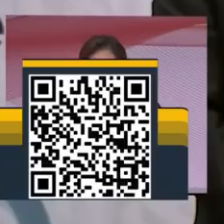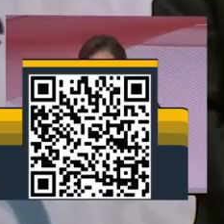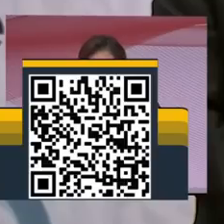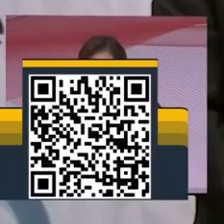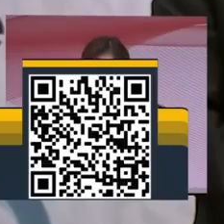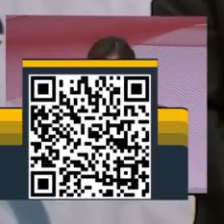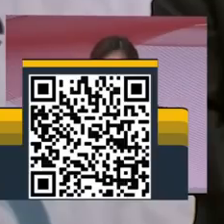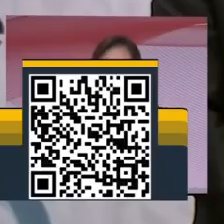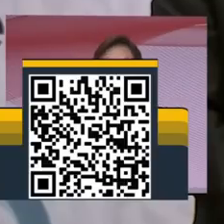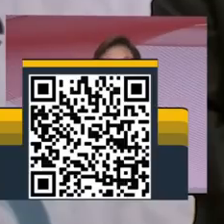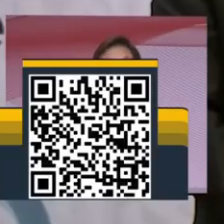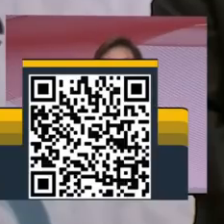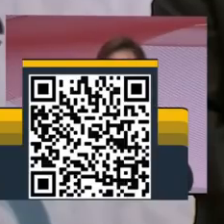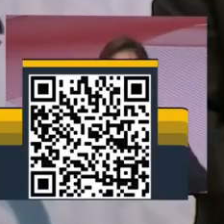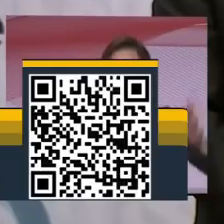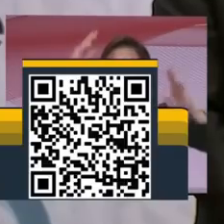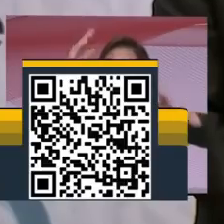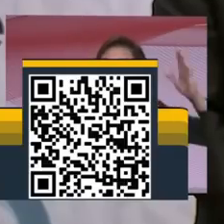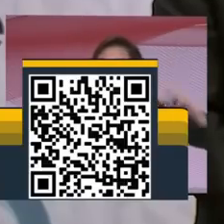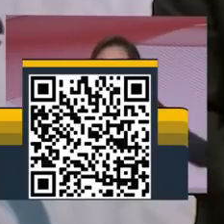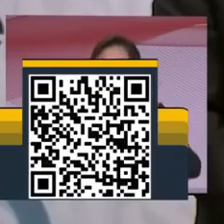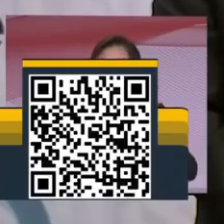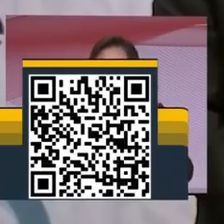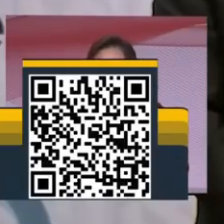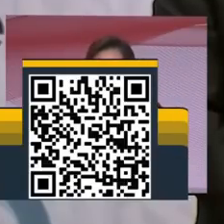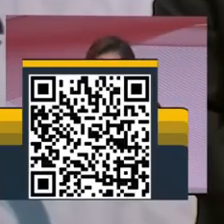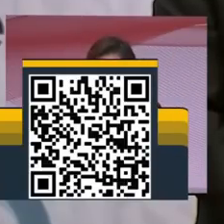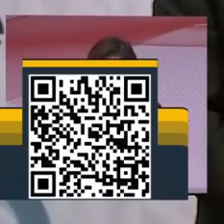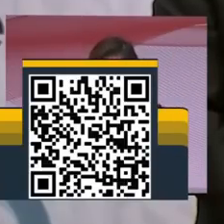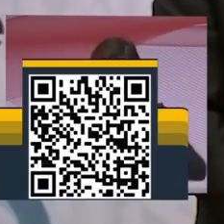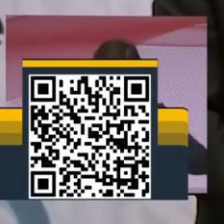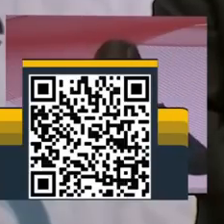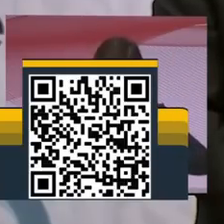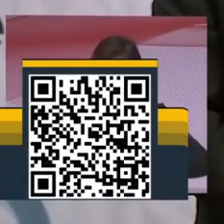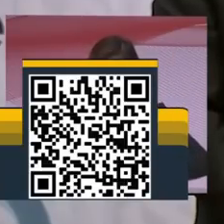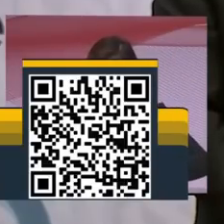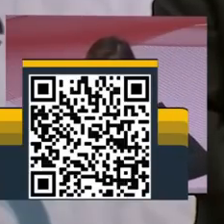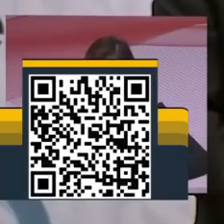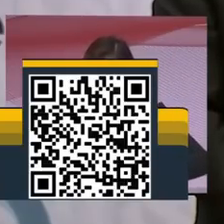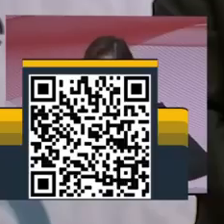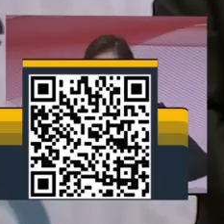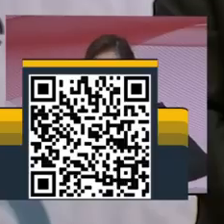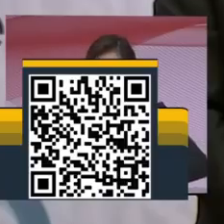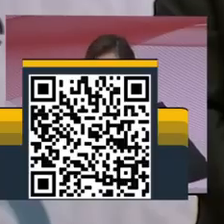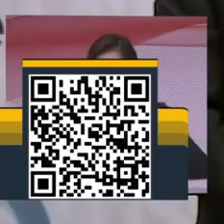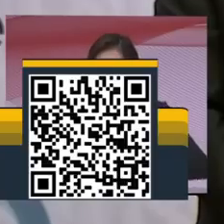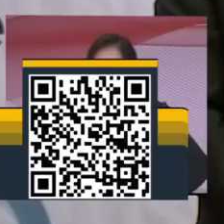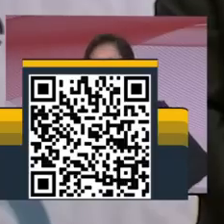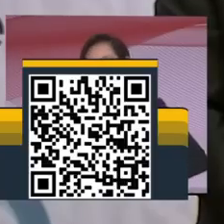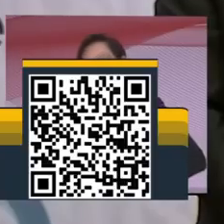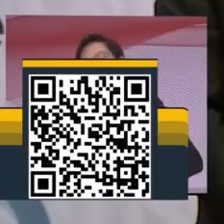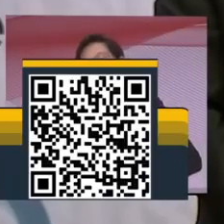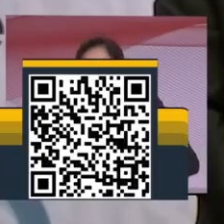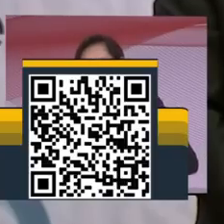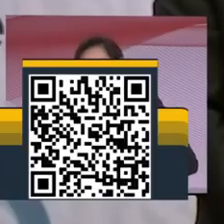14,415. Seorang perempuan warga negara berusia 73 tahun, mempunyai penyakit kronik paru-paru dan